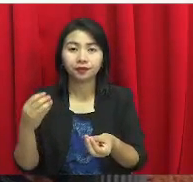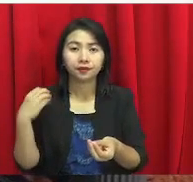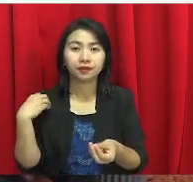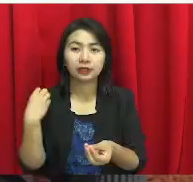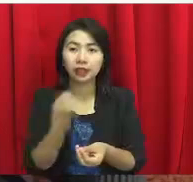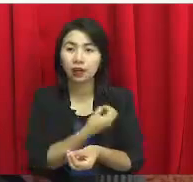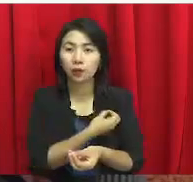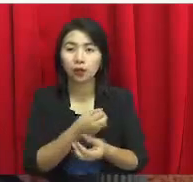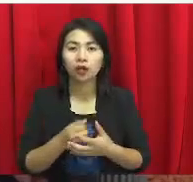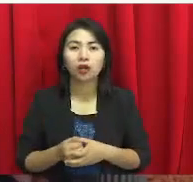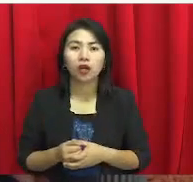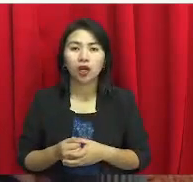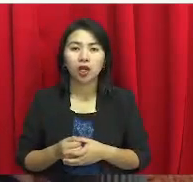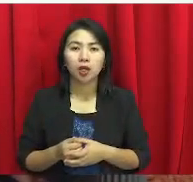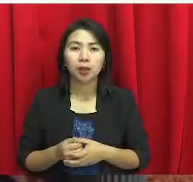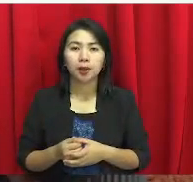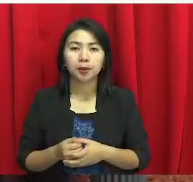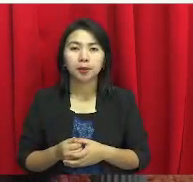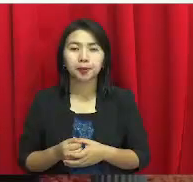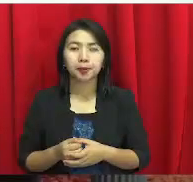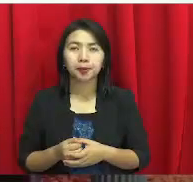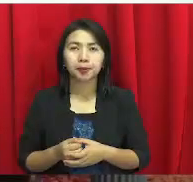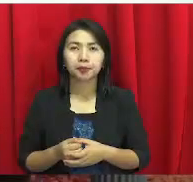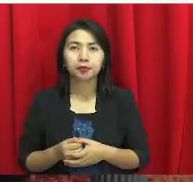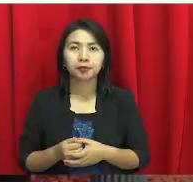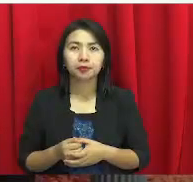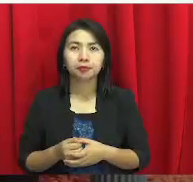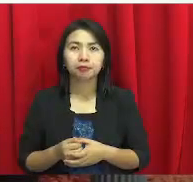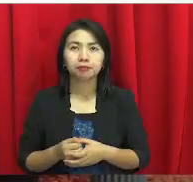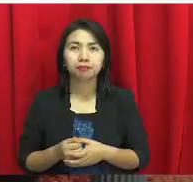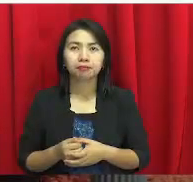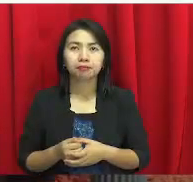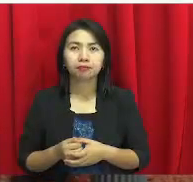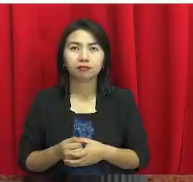na dapat nating pagkaingatan.